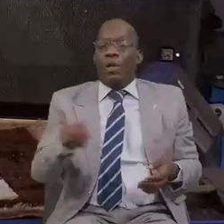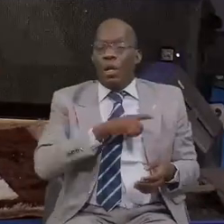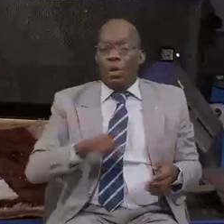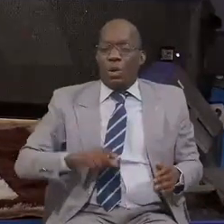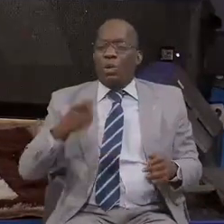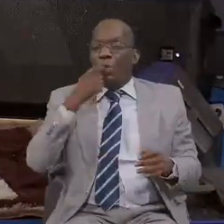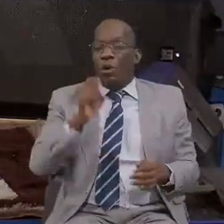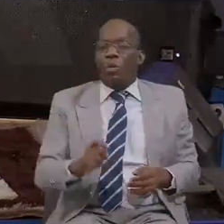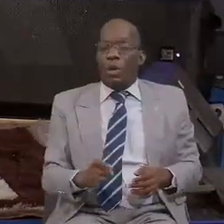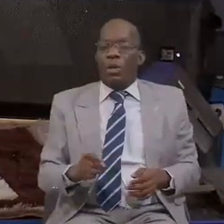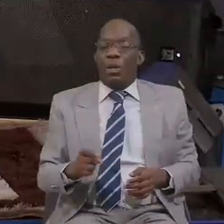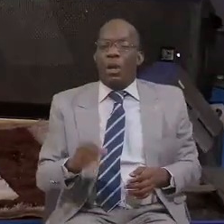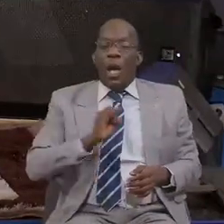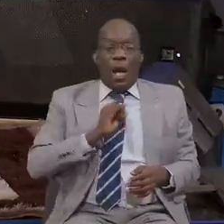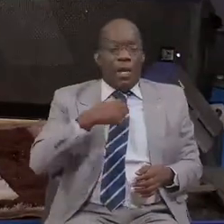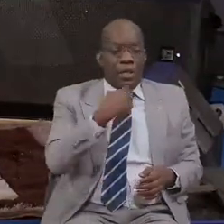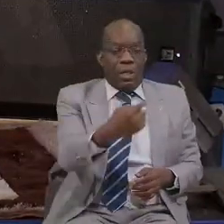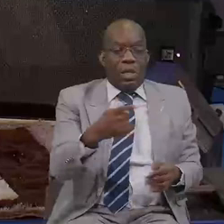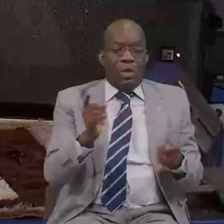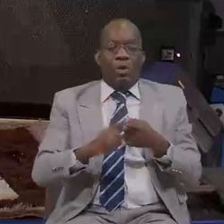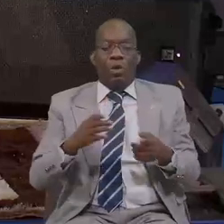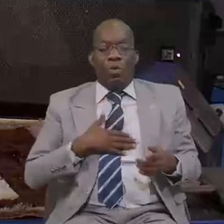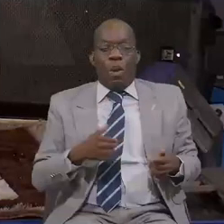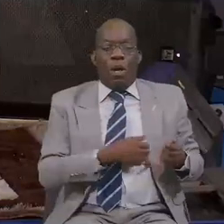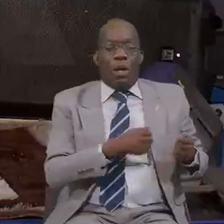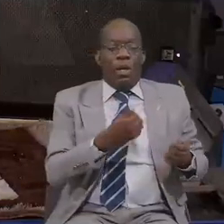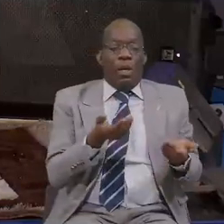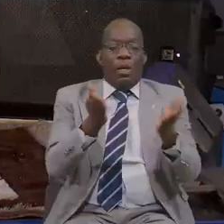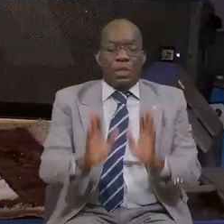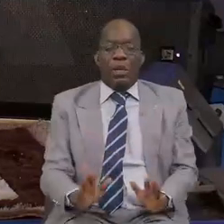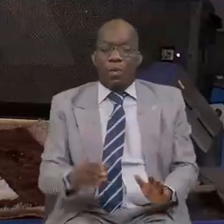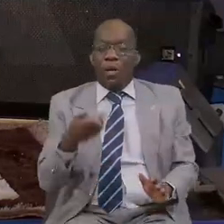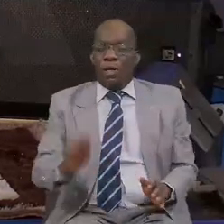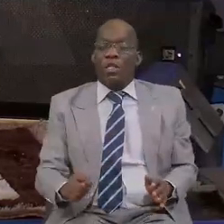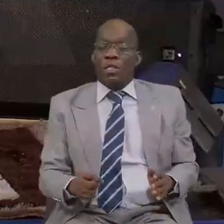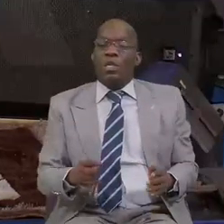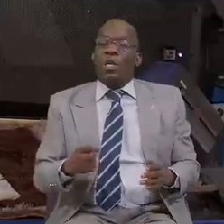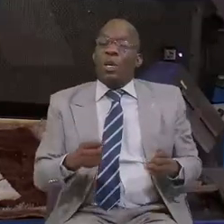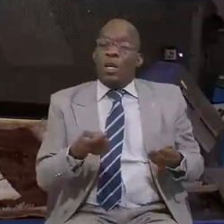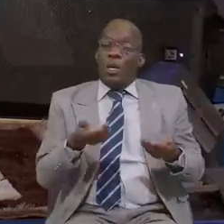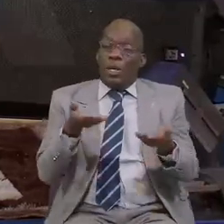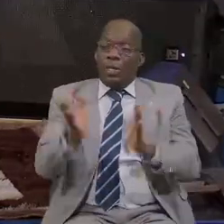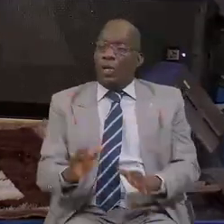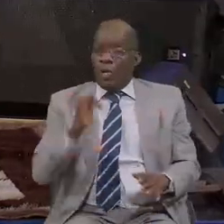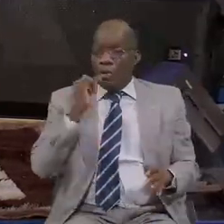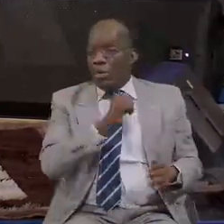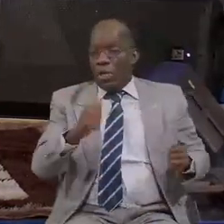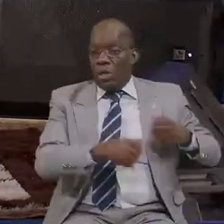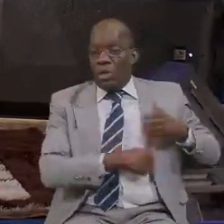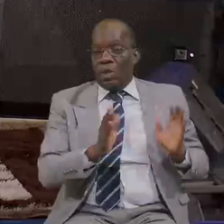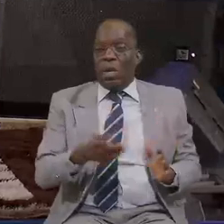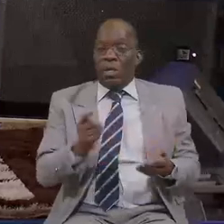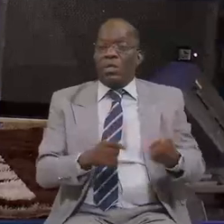dit, et je dis à mon serviteur, le serviteur est un soldat, le soldat est un serviteur. Fais